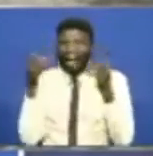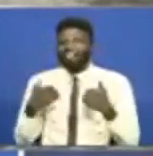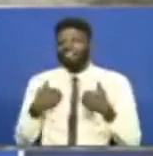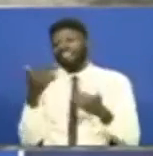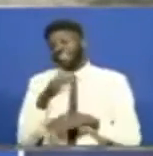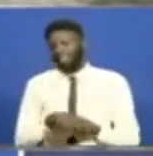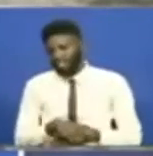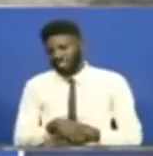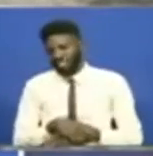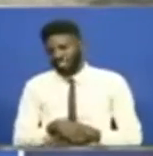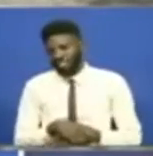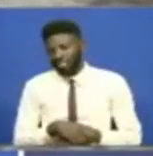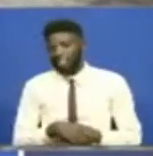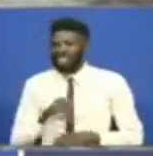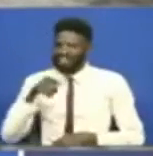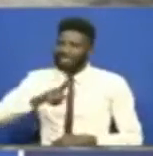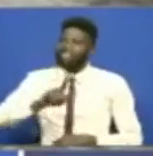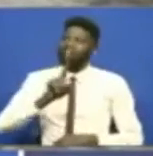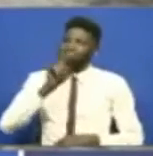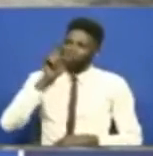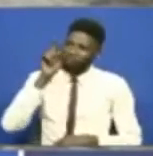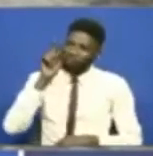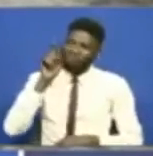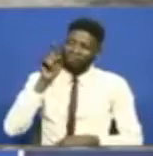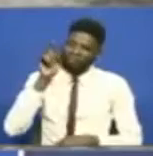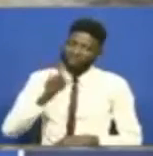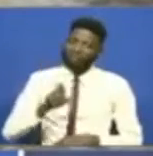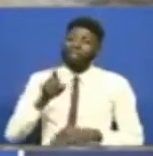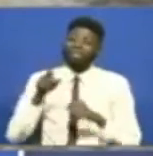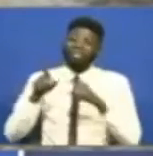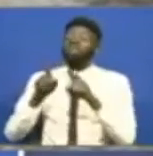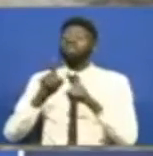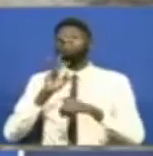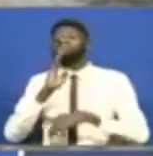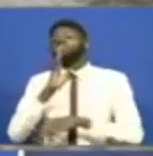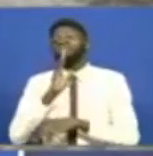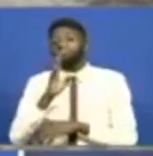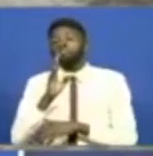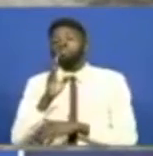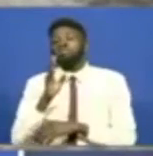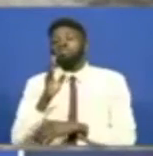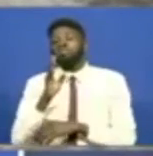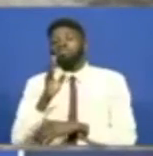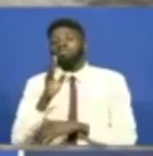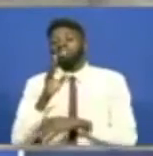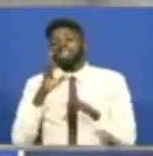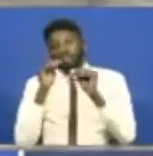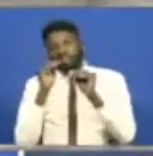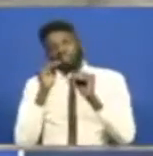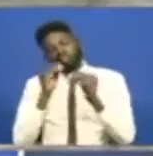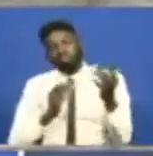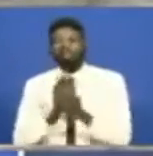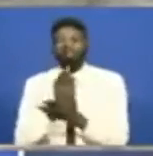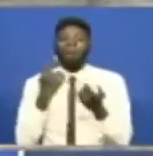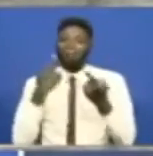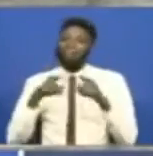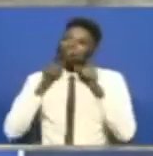house. So give the present speech his right to continue his speech. Give him blessing to lead our nation. Na hata